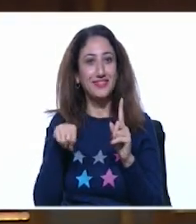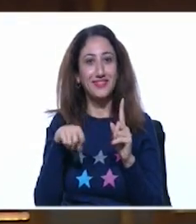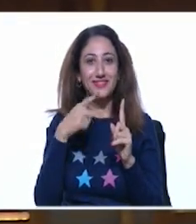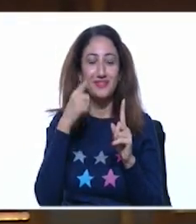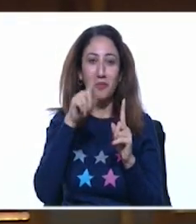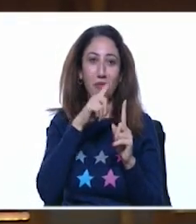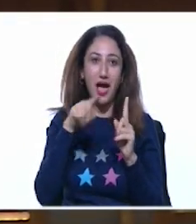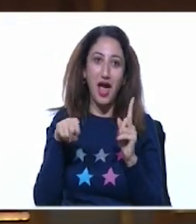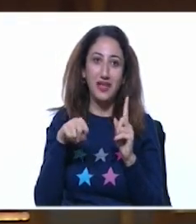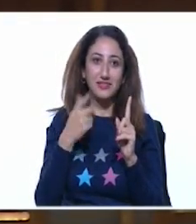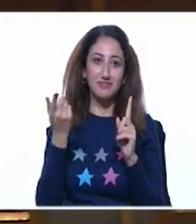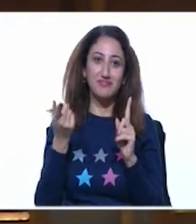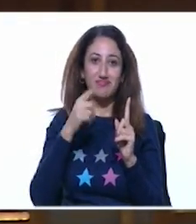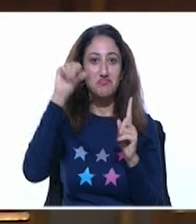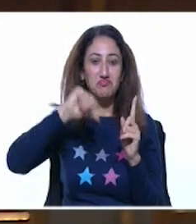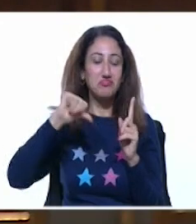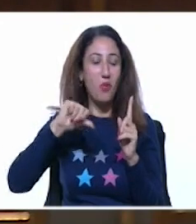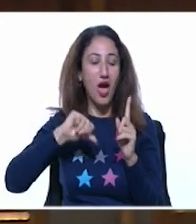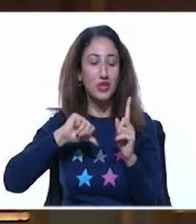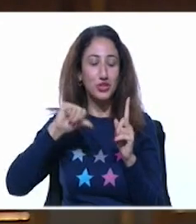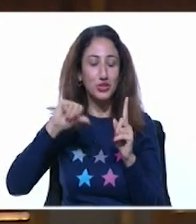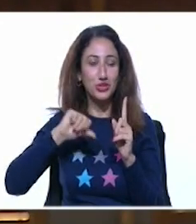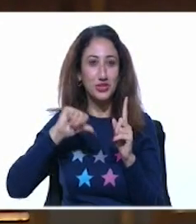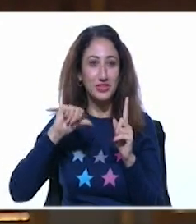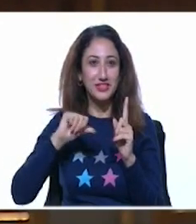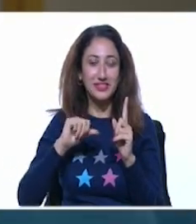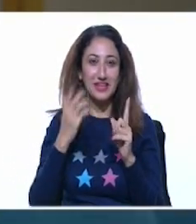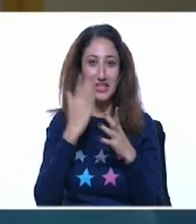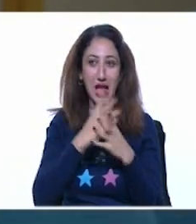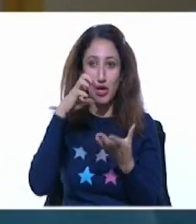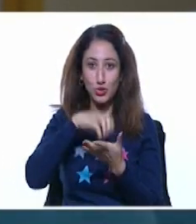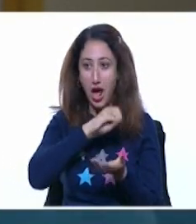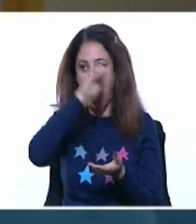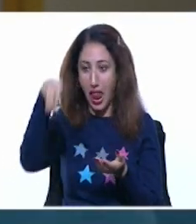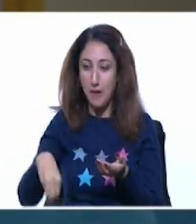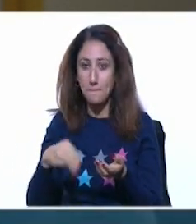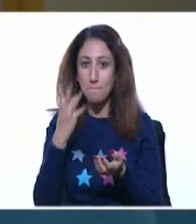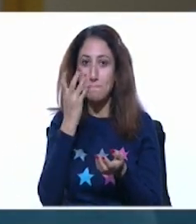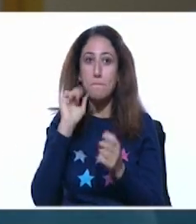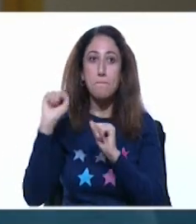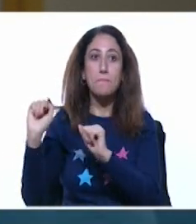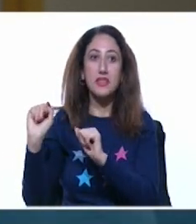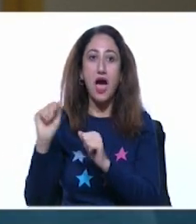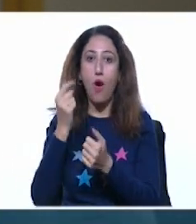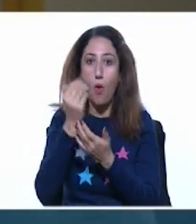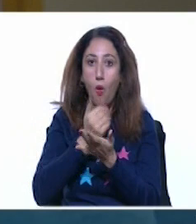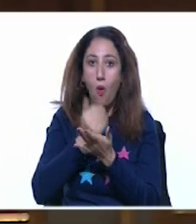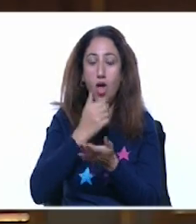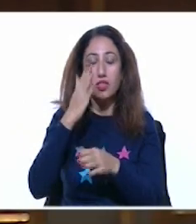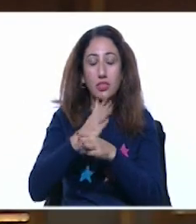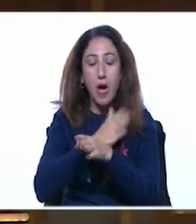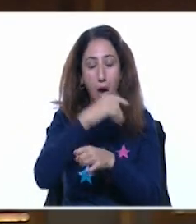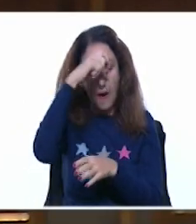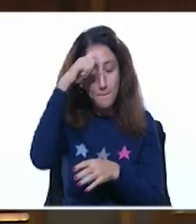واطي. ابو حجر ده واطي حقيقه، ولا انت ليك راي تاني؟ لا هو واطي في الحته واطي دي. ها؟ انما هو كجواز ايوه هو ما